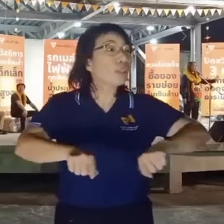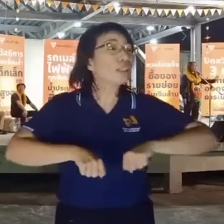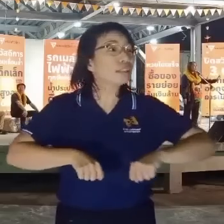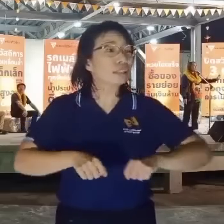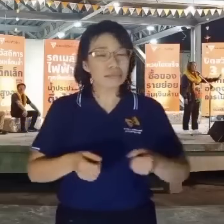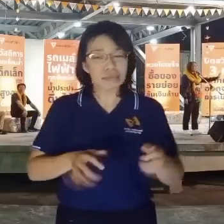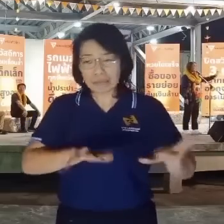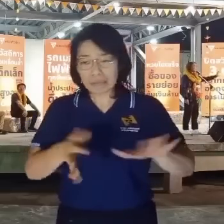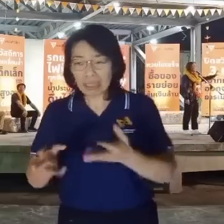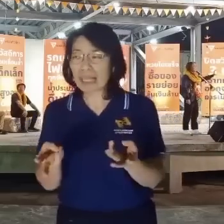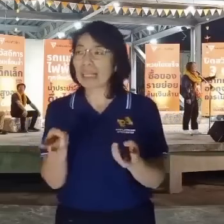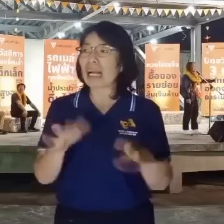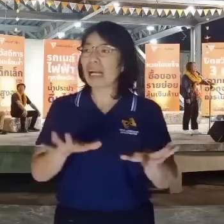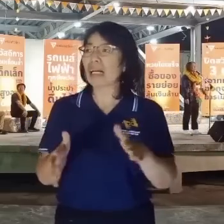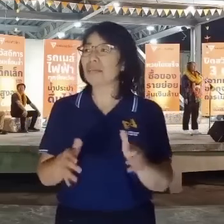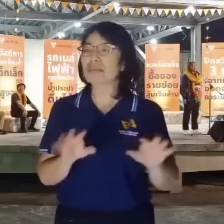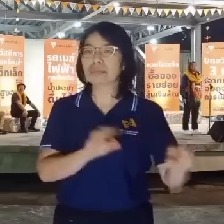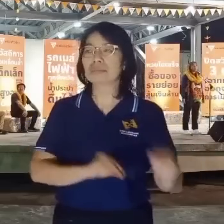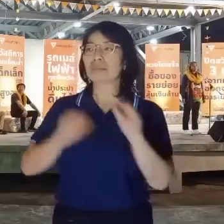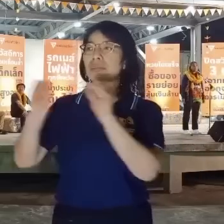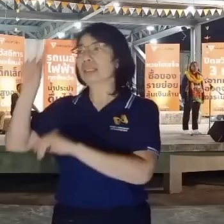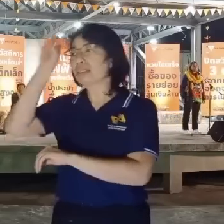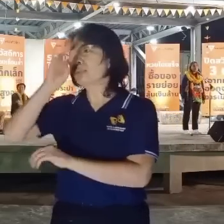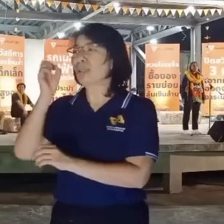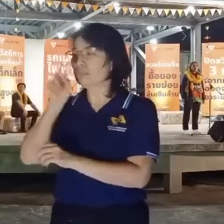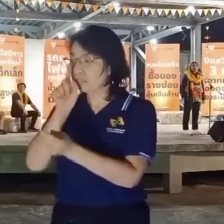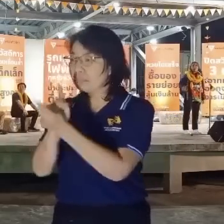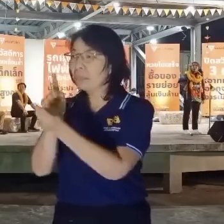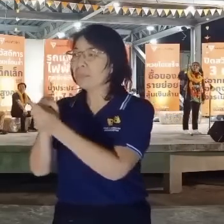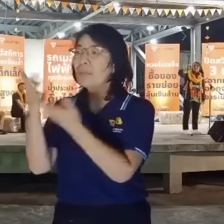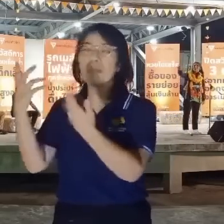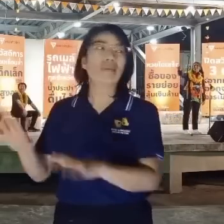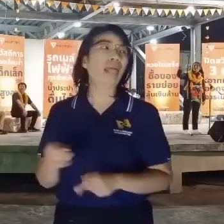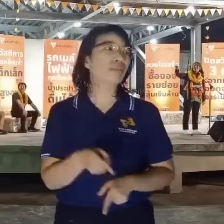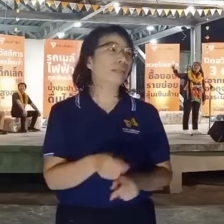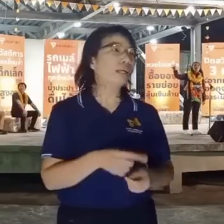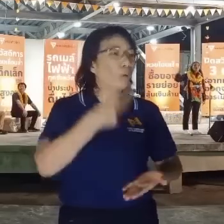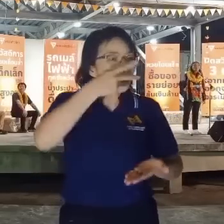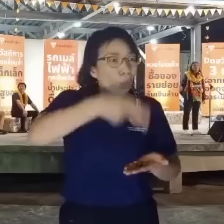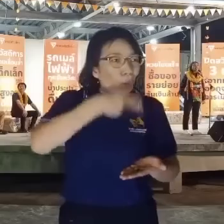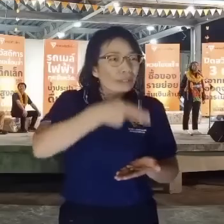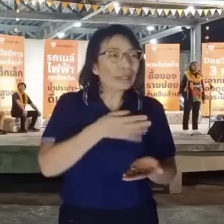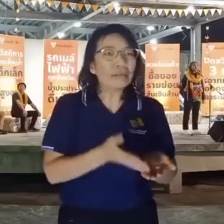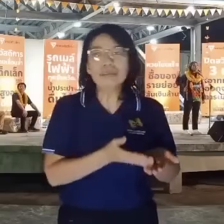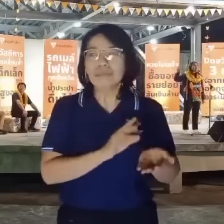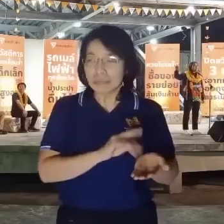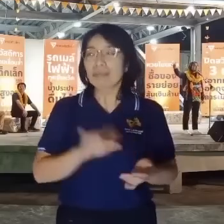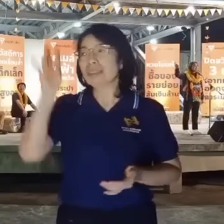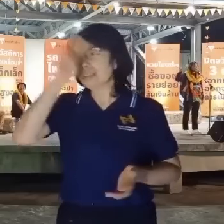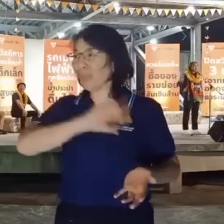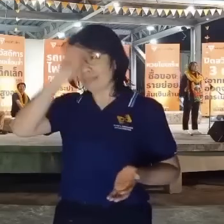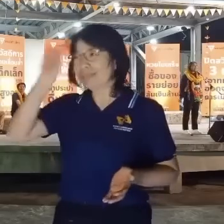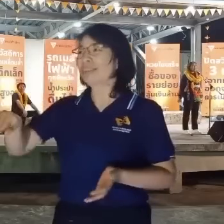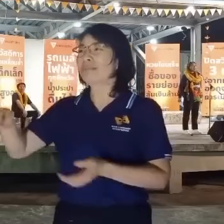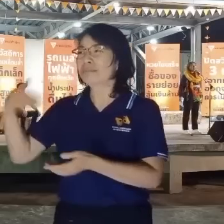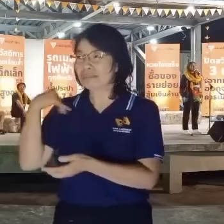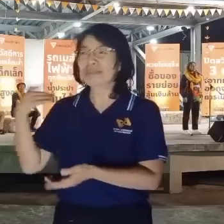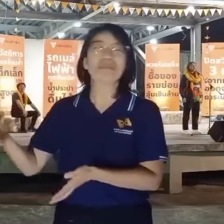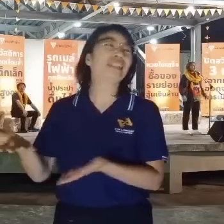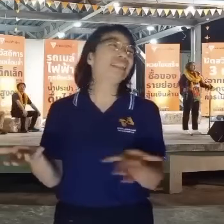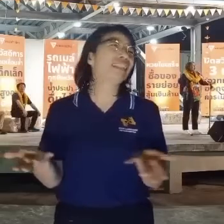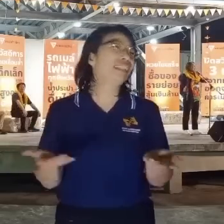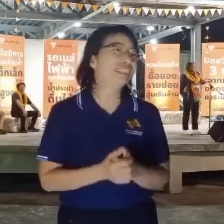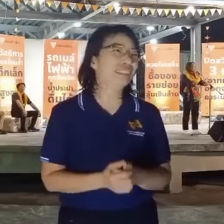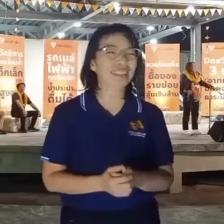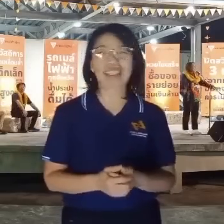ปิ้งลูกชิ้นปิ้งตอนนี้เข้าไปอยู่ในร้านสะดวกซื้อแล้วก๋วยเตี๋ยวเรือหมูกระทะตอนนี้กลายเป็นสินค้าขึ้นห้างไป